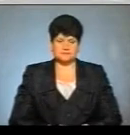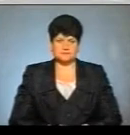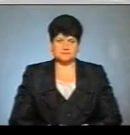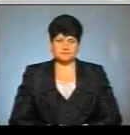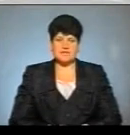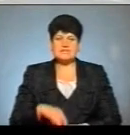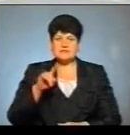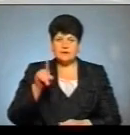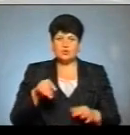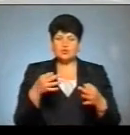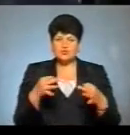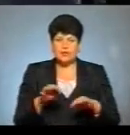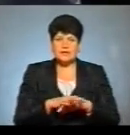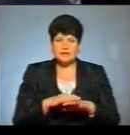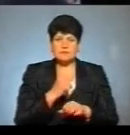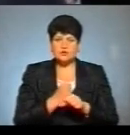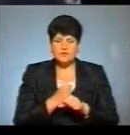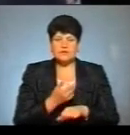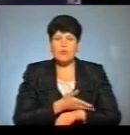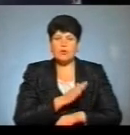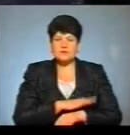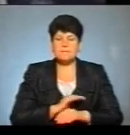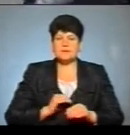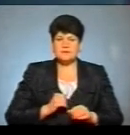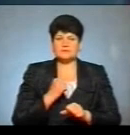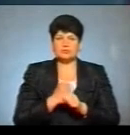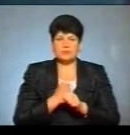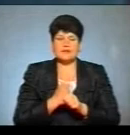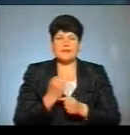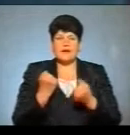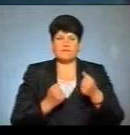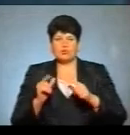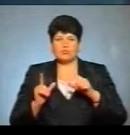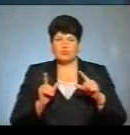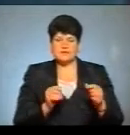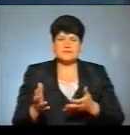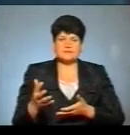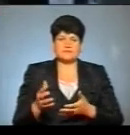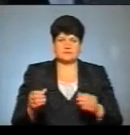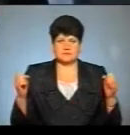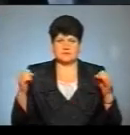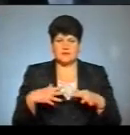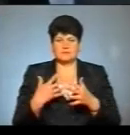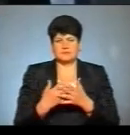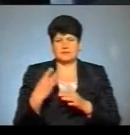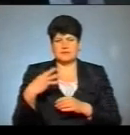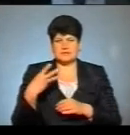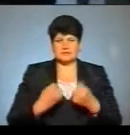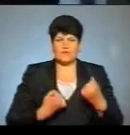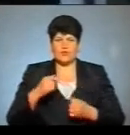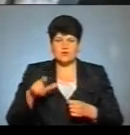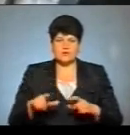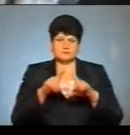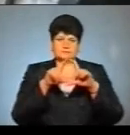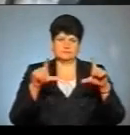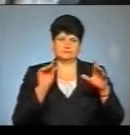З вимогою дозволити ринкам працювати у Полтаві підприємці влаштували автопробіг. Зібралося близько 30 водіїв. На машини прикріпили